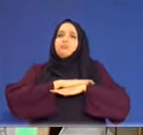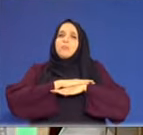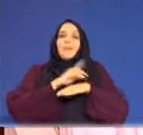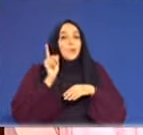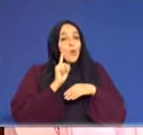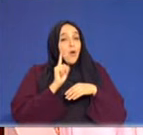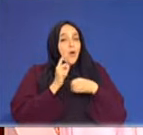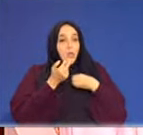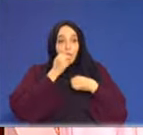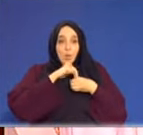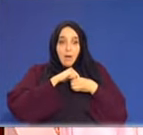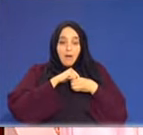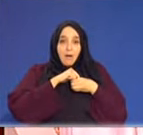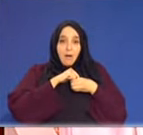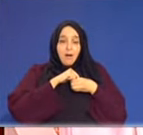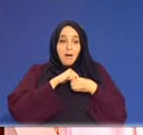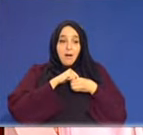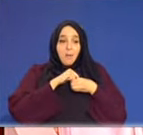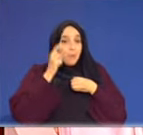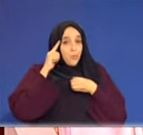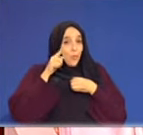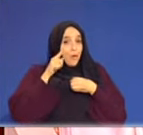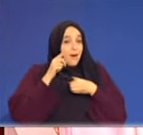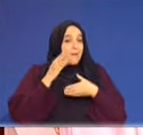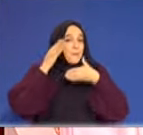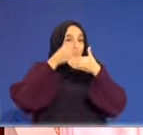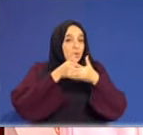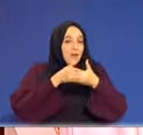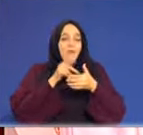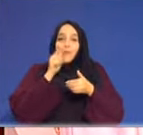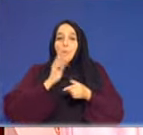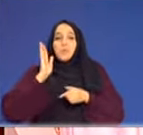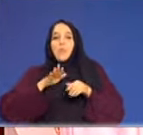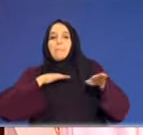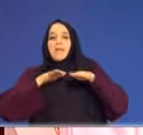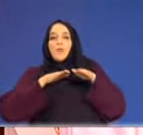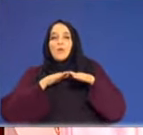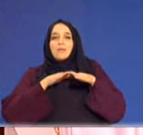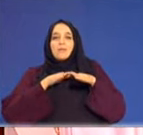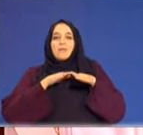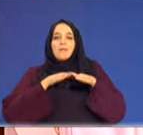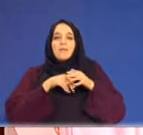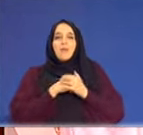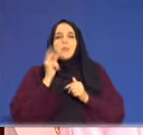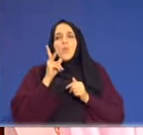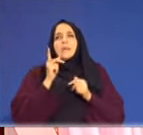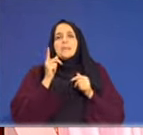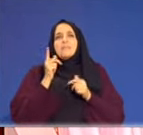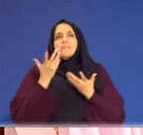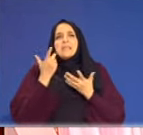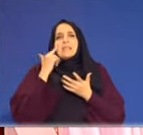الغاية يستوجب نبل الوسيلة، وإلا سيقع الناس